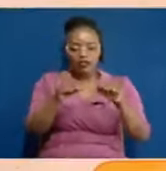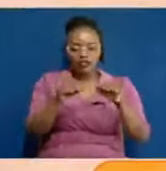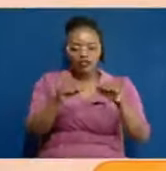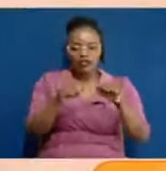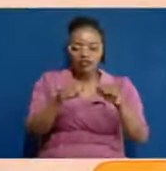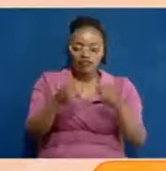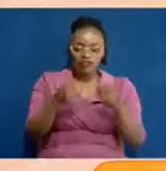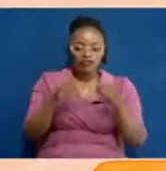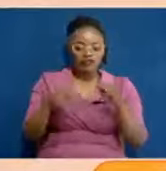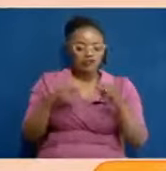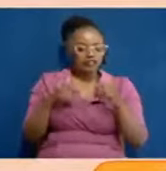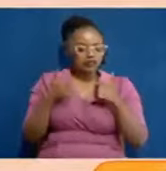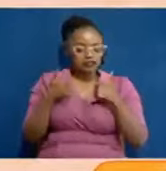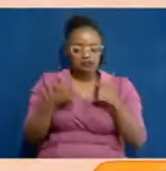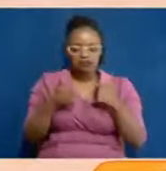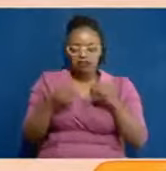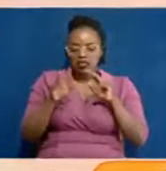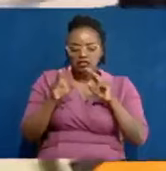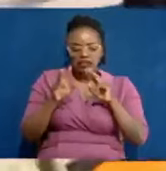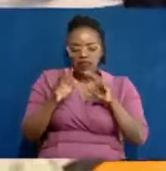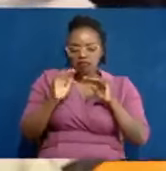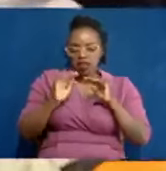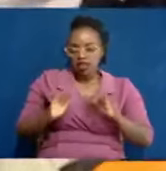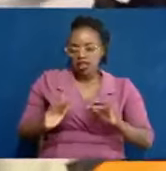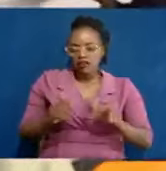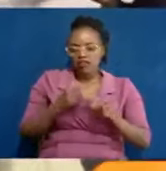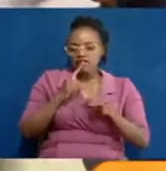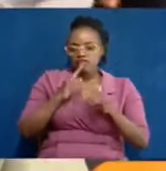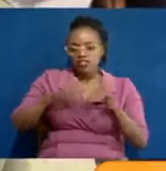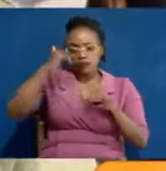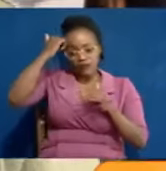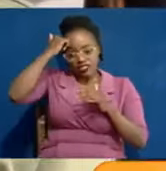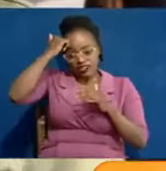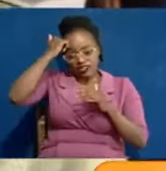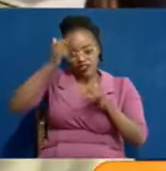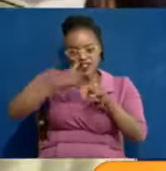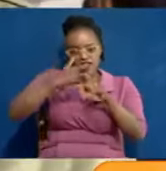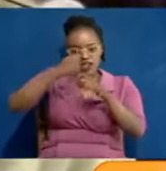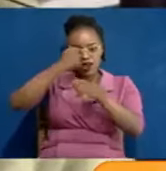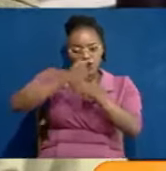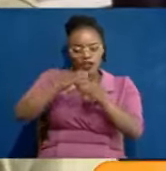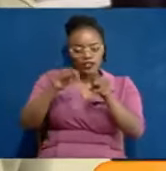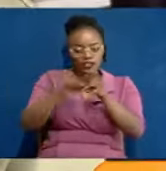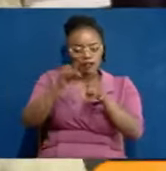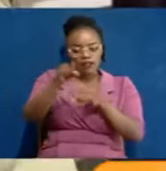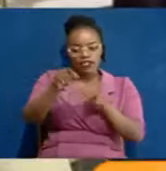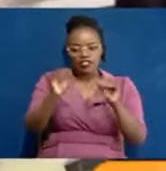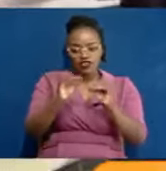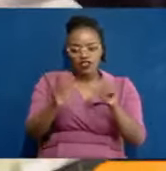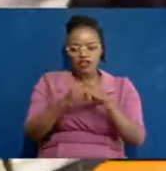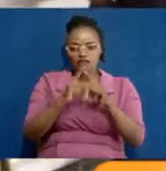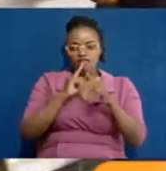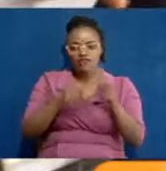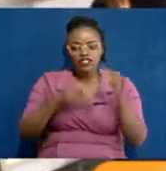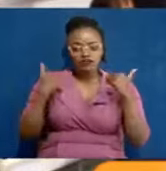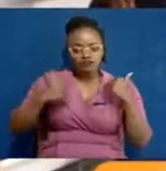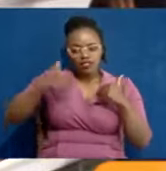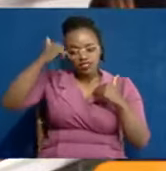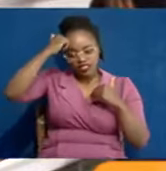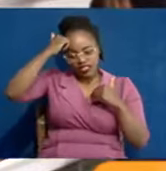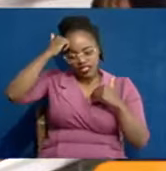nikuwe settled vizuri. Kuna wale wamesema pengine mimi nimesoma, siwezi fanya kazi ya aina hii. Nawaambia hata mimi